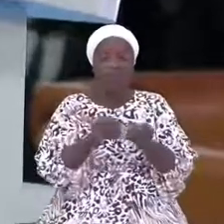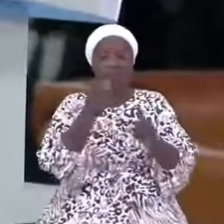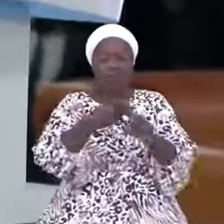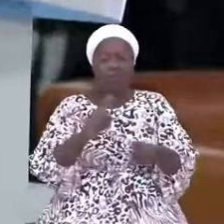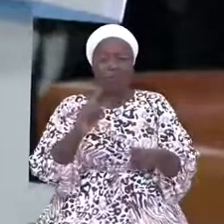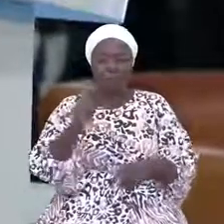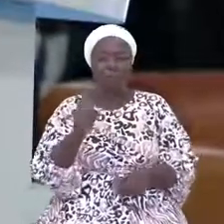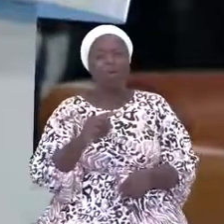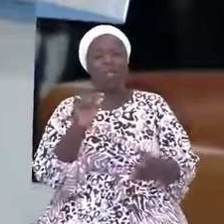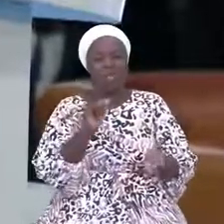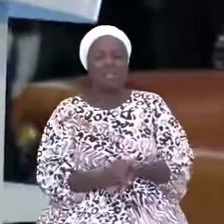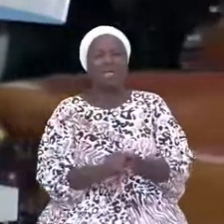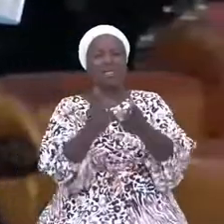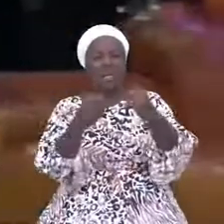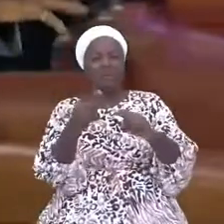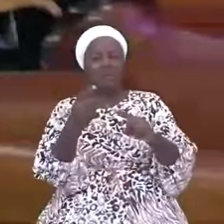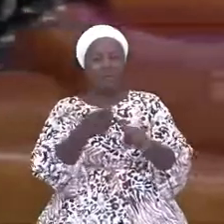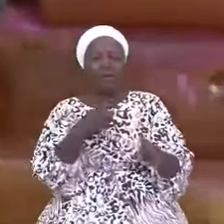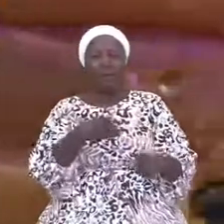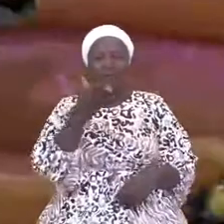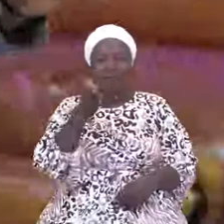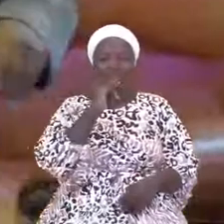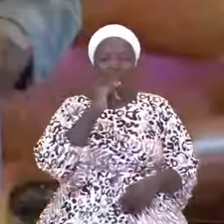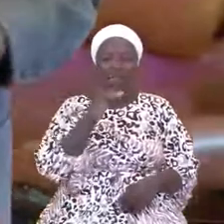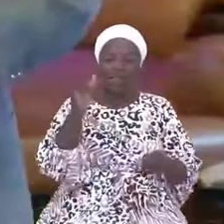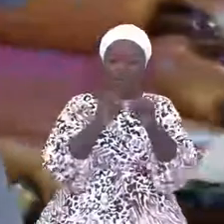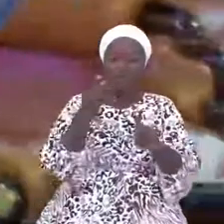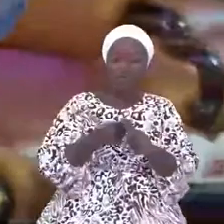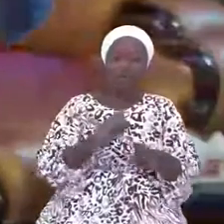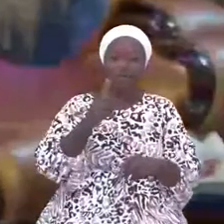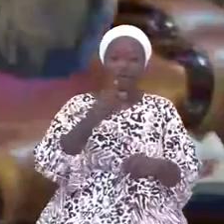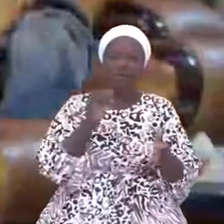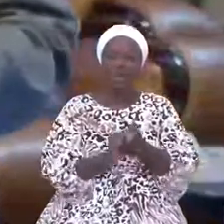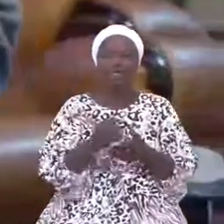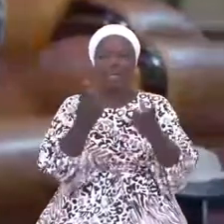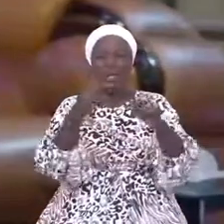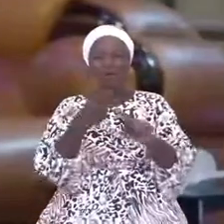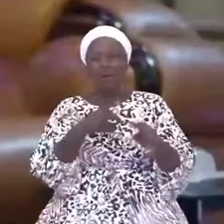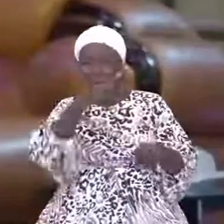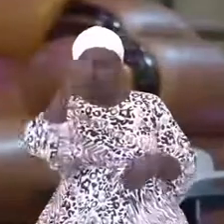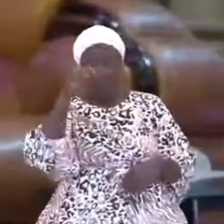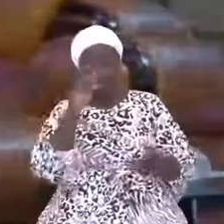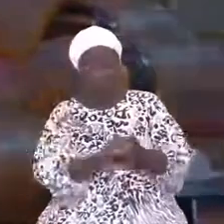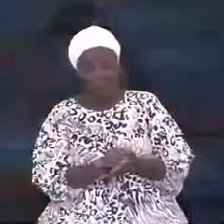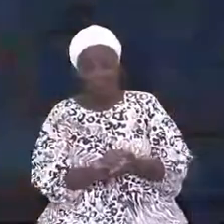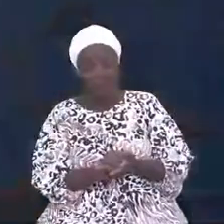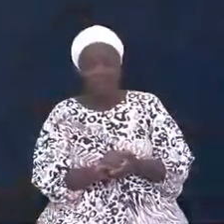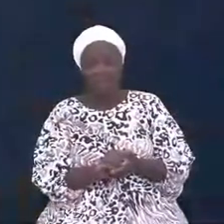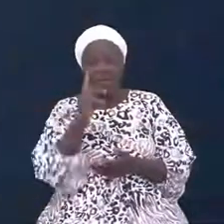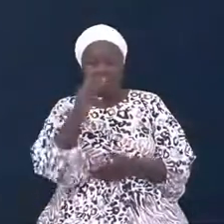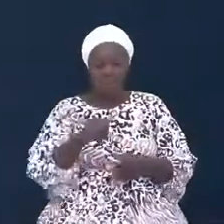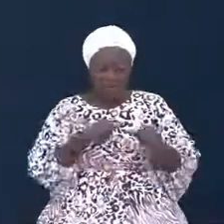miracle disponible. Il y a beaucoup plus d'où ce miracle est venu. Il y a beaucoup plus d'où ce miracle est